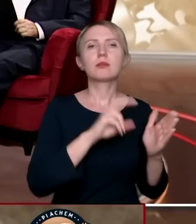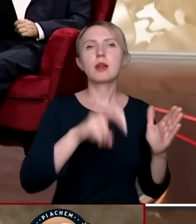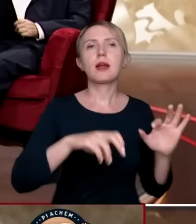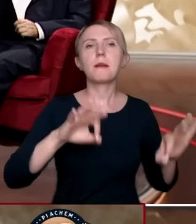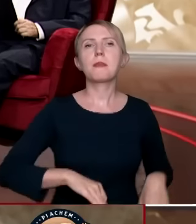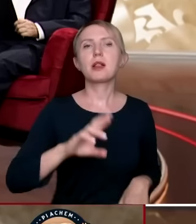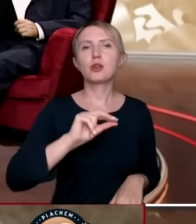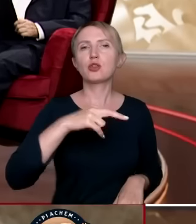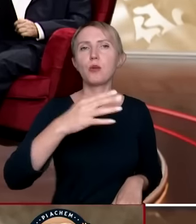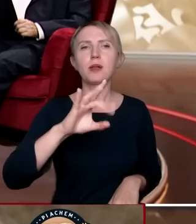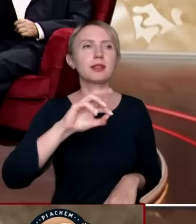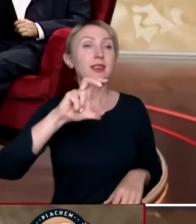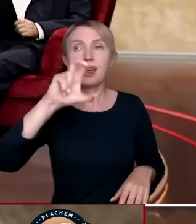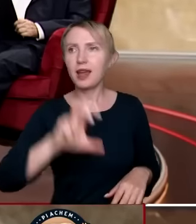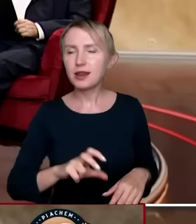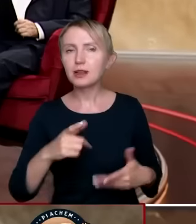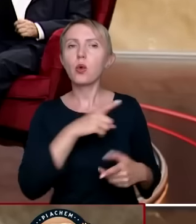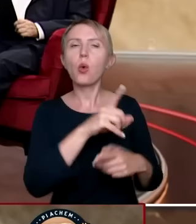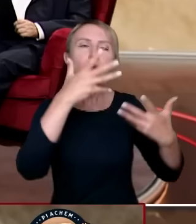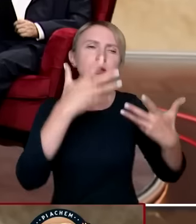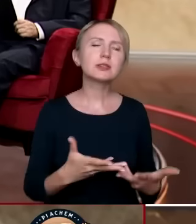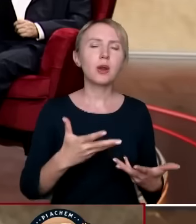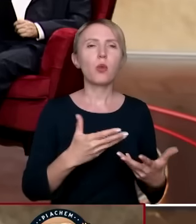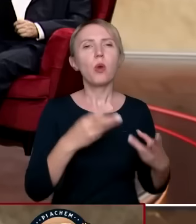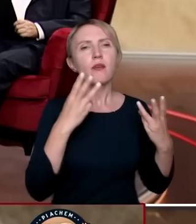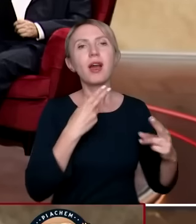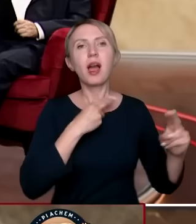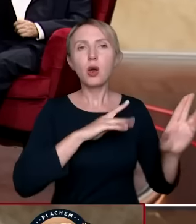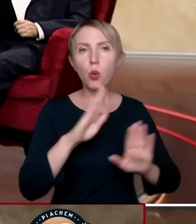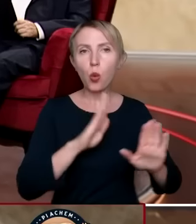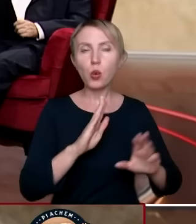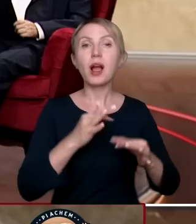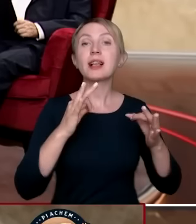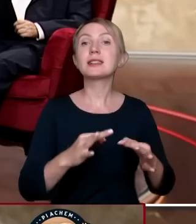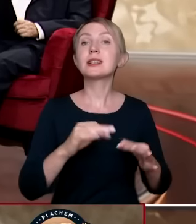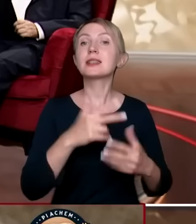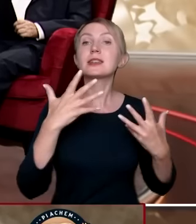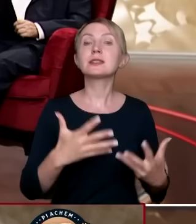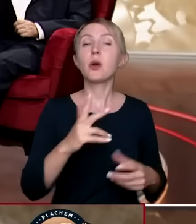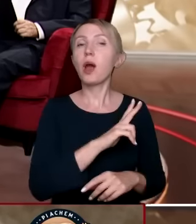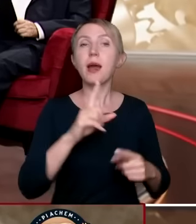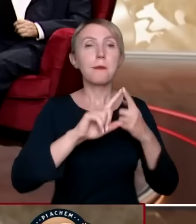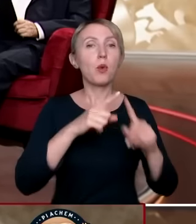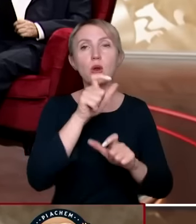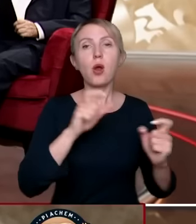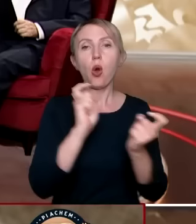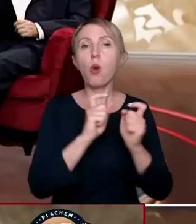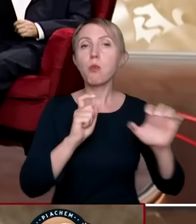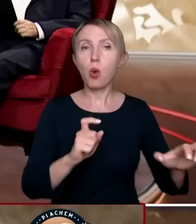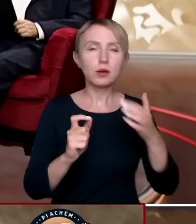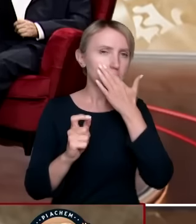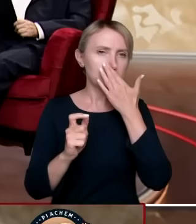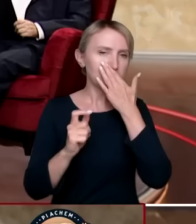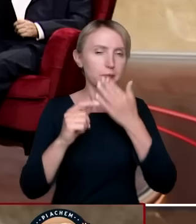Giertych. No nie udało się, a on tak bardzo chciał takie ważne głosowanie. Teraz chciał tych wszystkich polityków opozycji, a